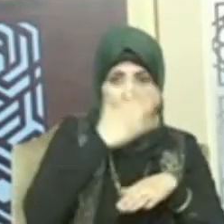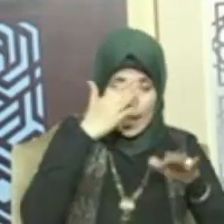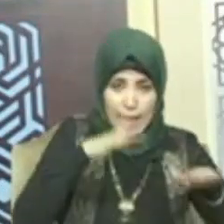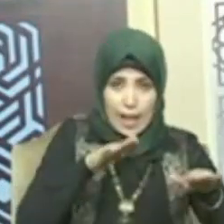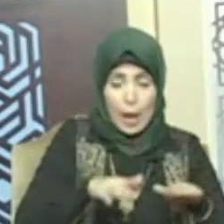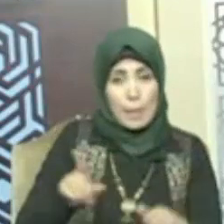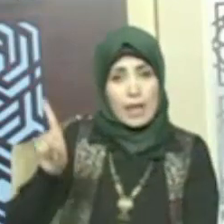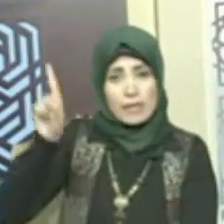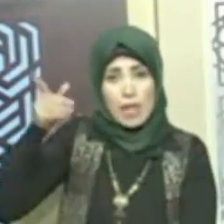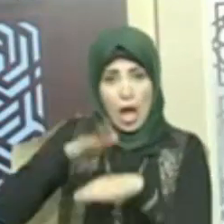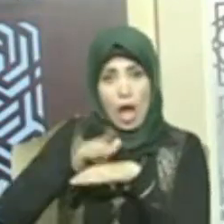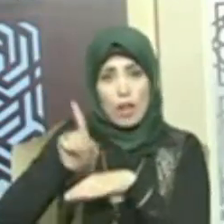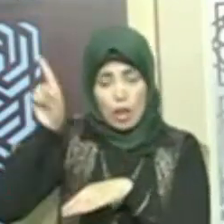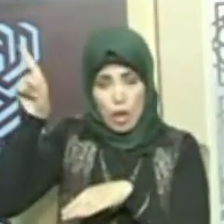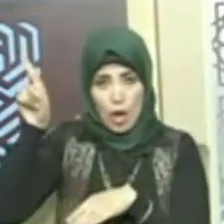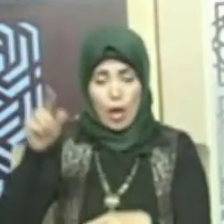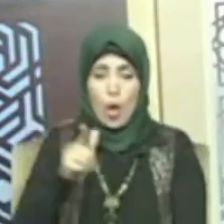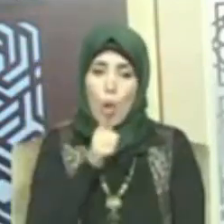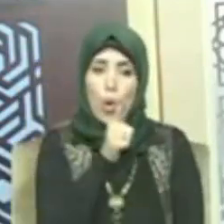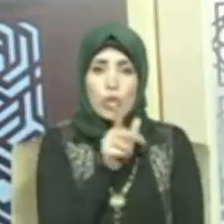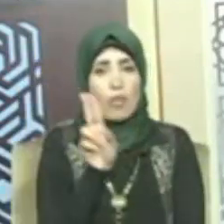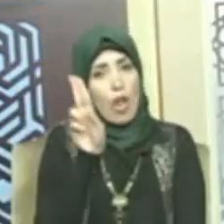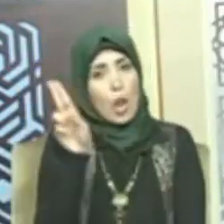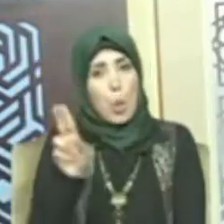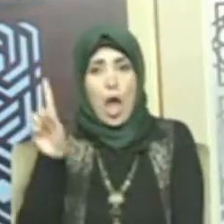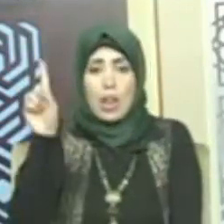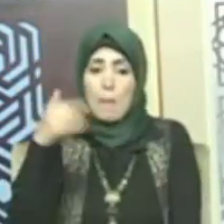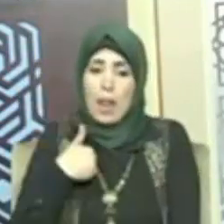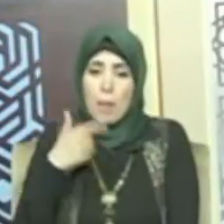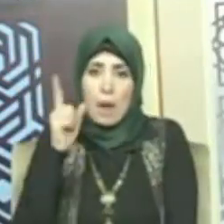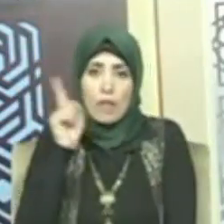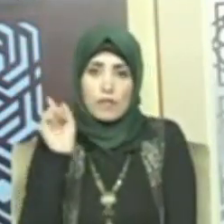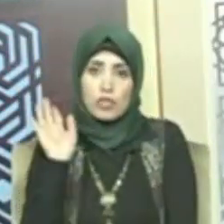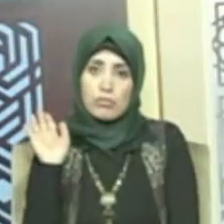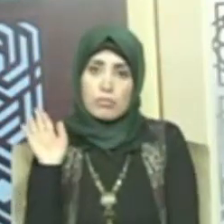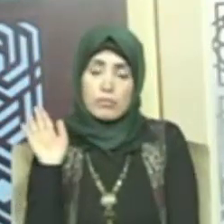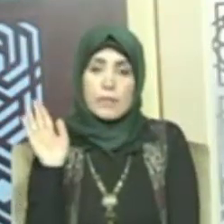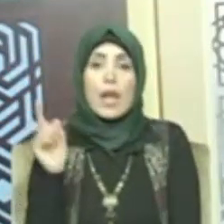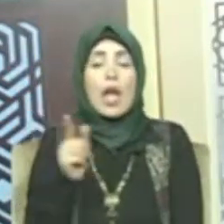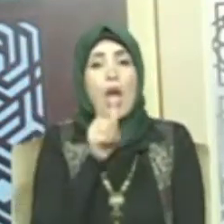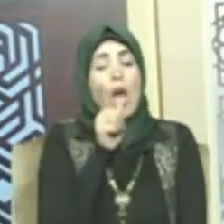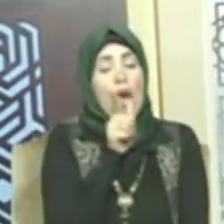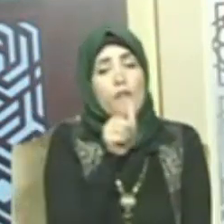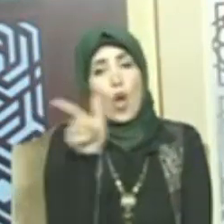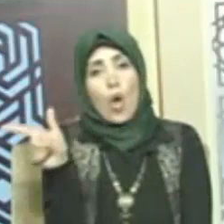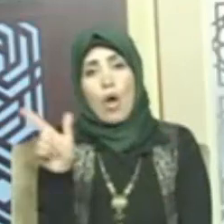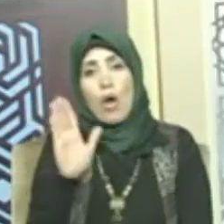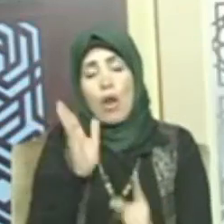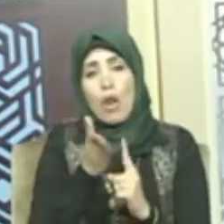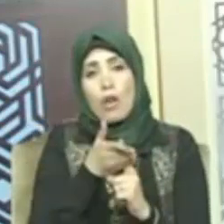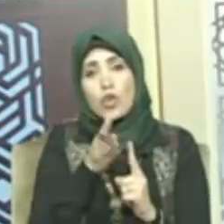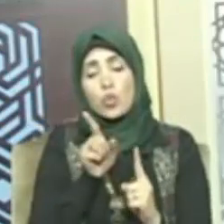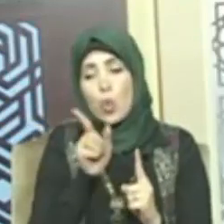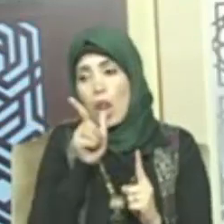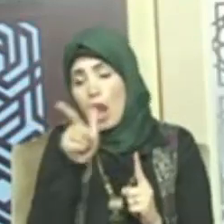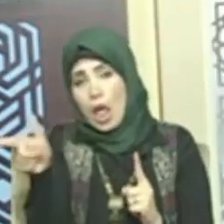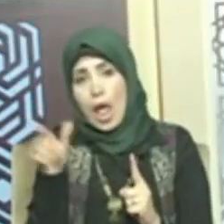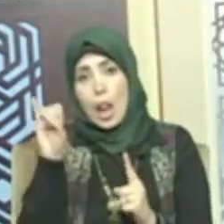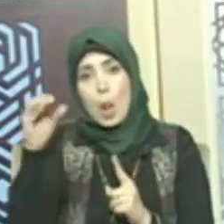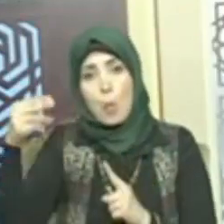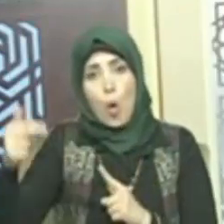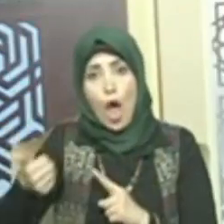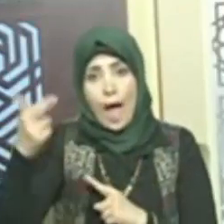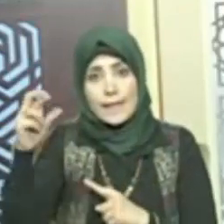الله ورسوله أعلم. فقال: يا معاذ، إن حق الله